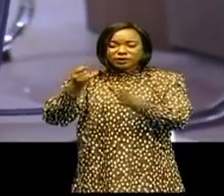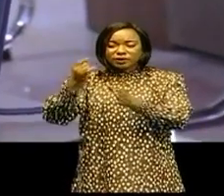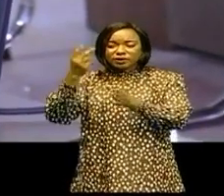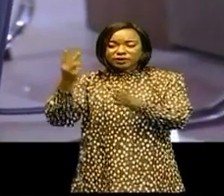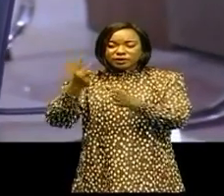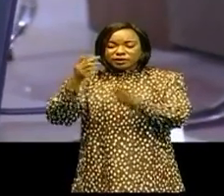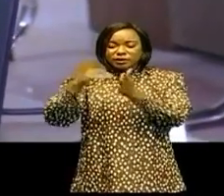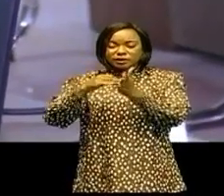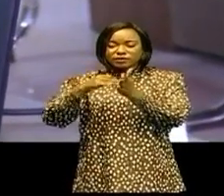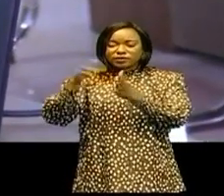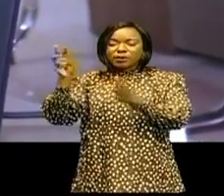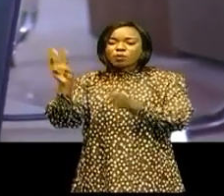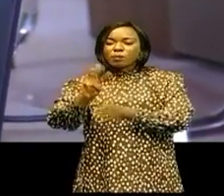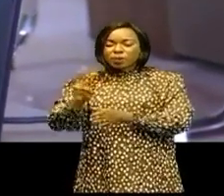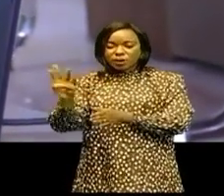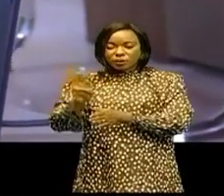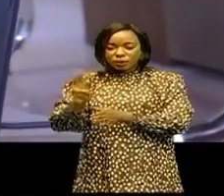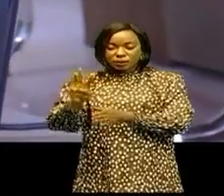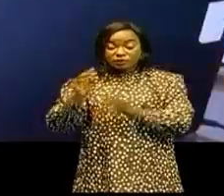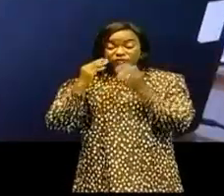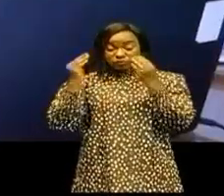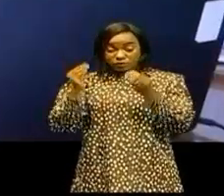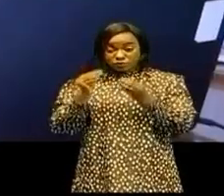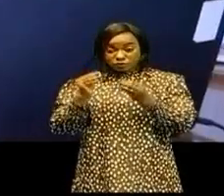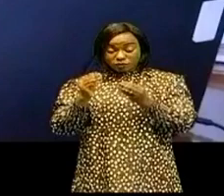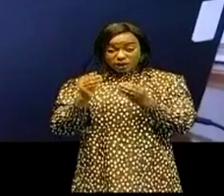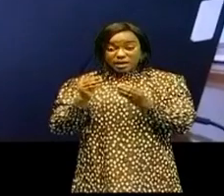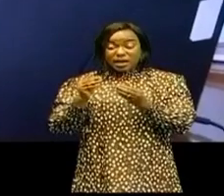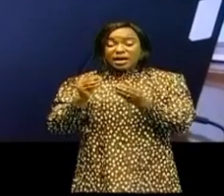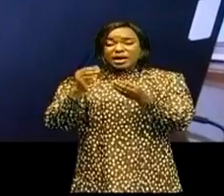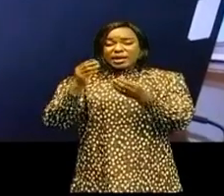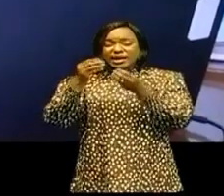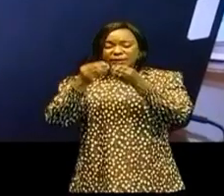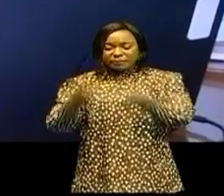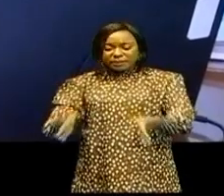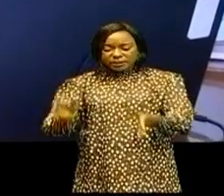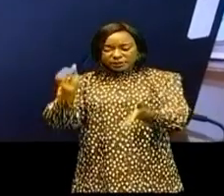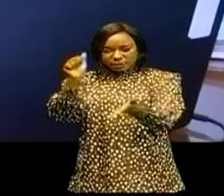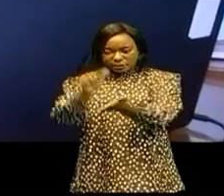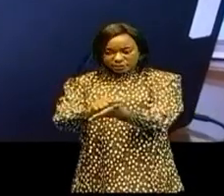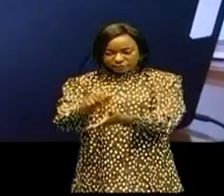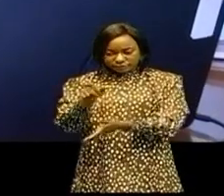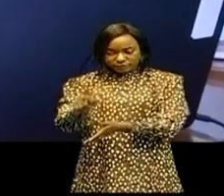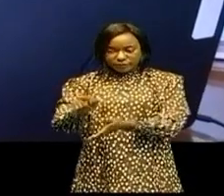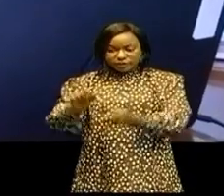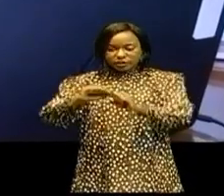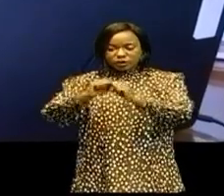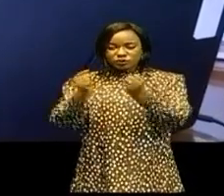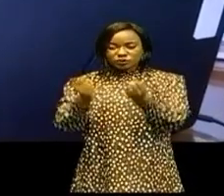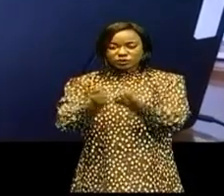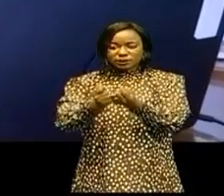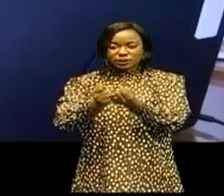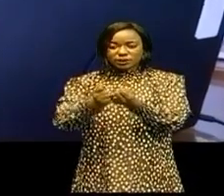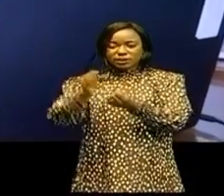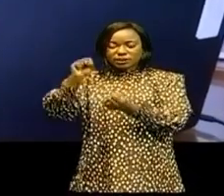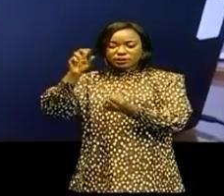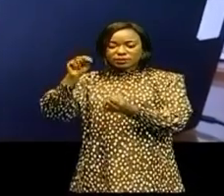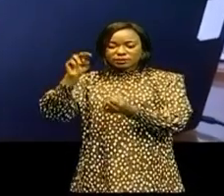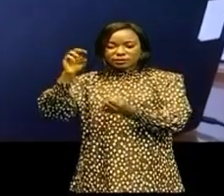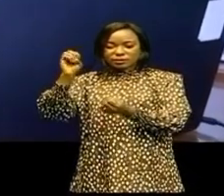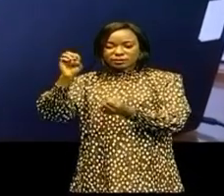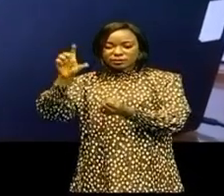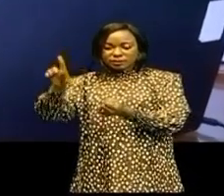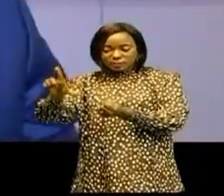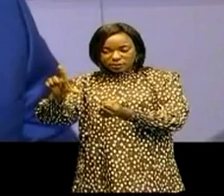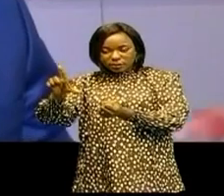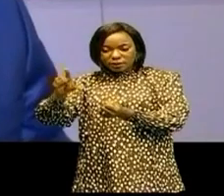MW. L'impact de ce déficit énergétique contraint la Société nationale d'électricité, SNEL, à